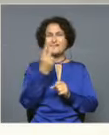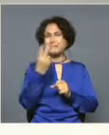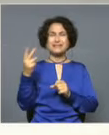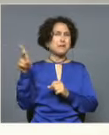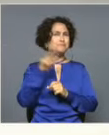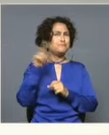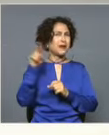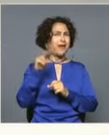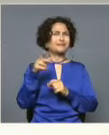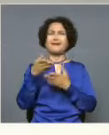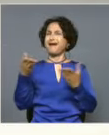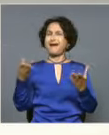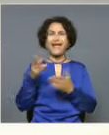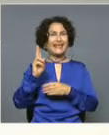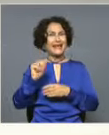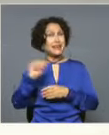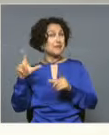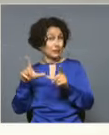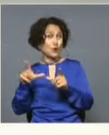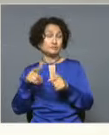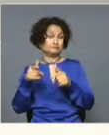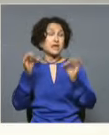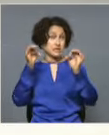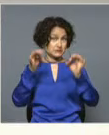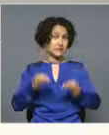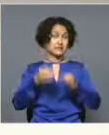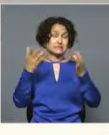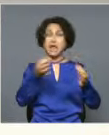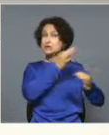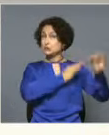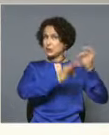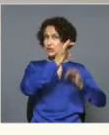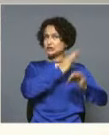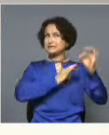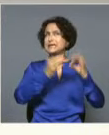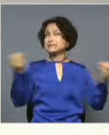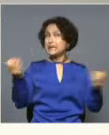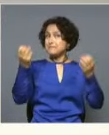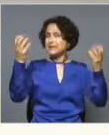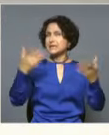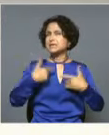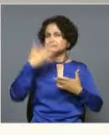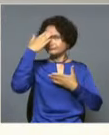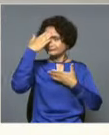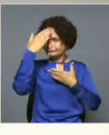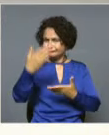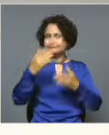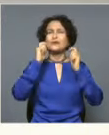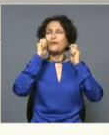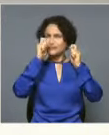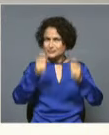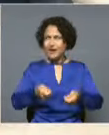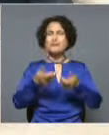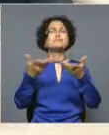Напротив, според мен, когато казваме истината за историческите събития, ние почитаме паметта на хората, които са свързани с